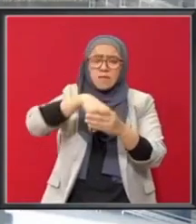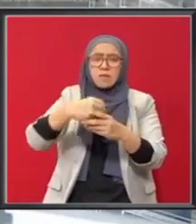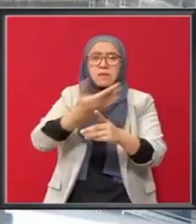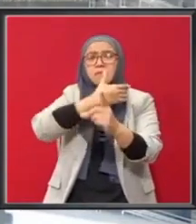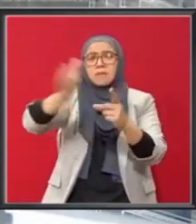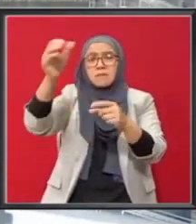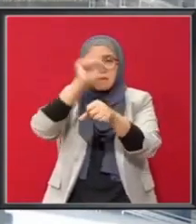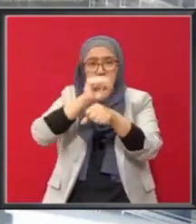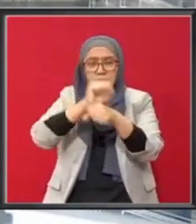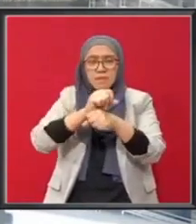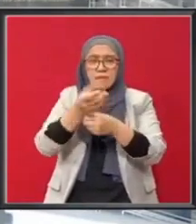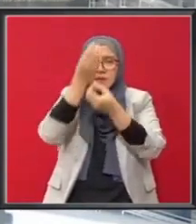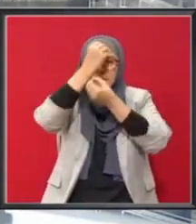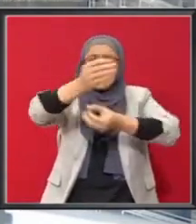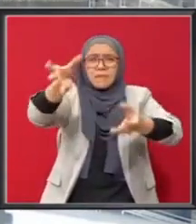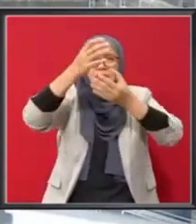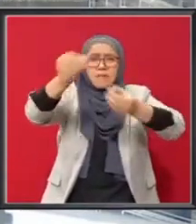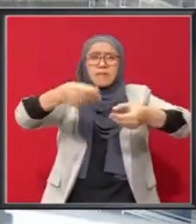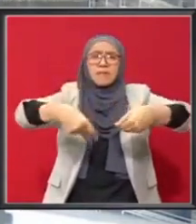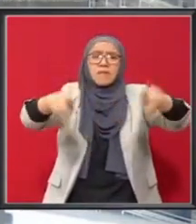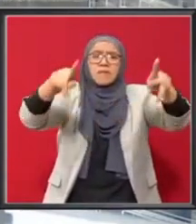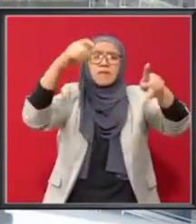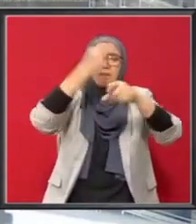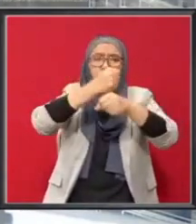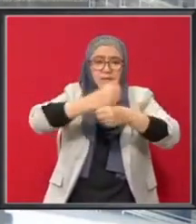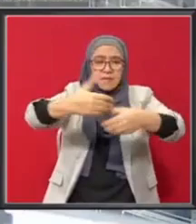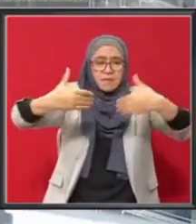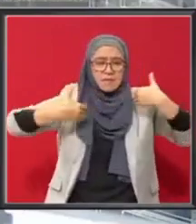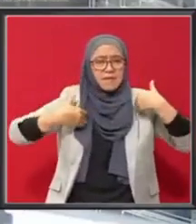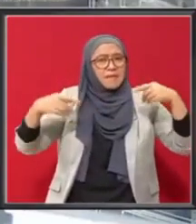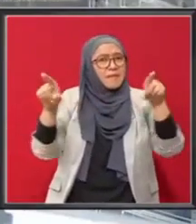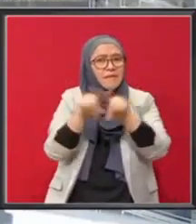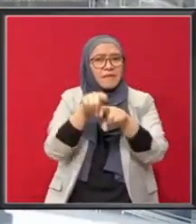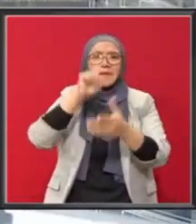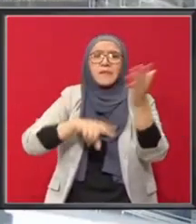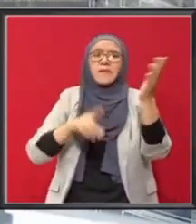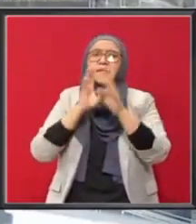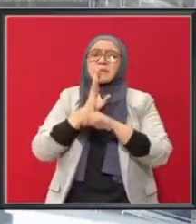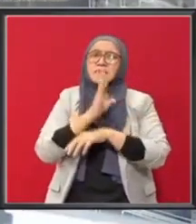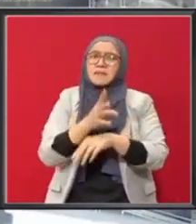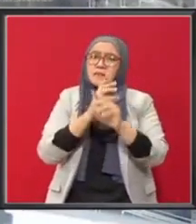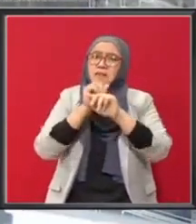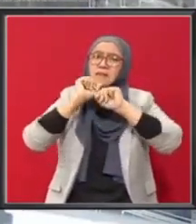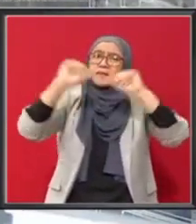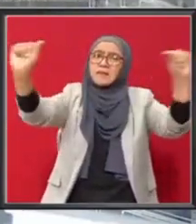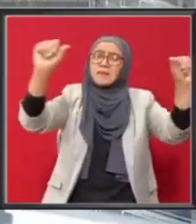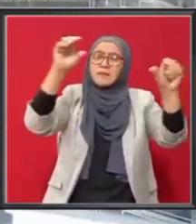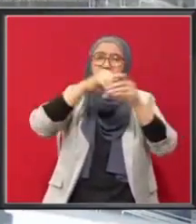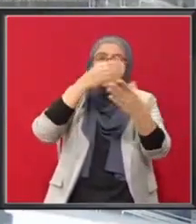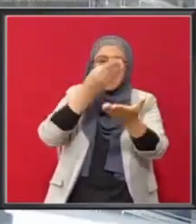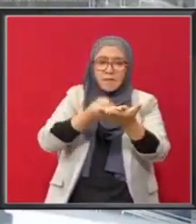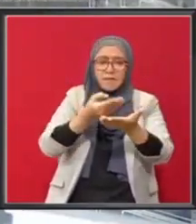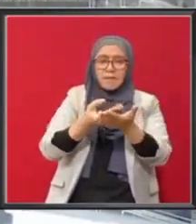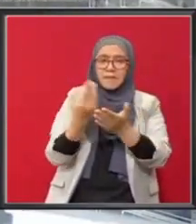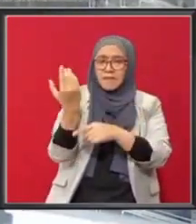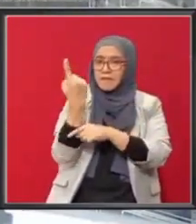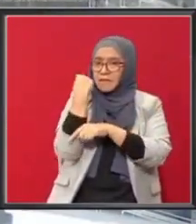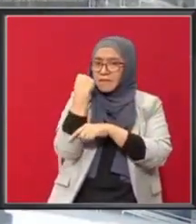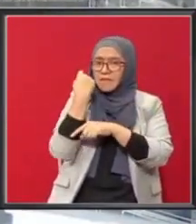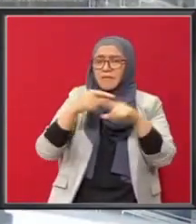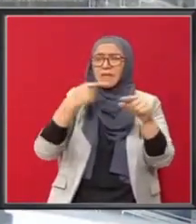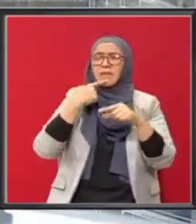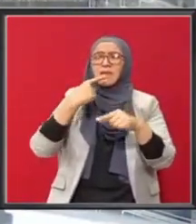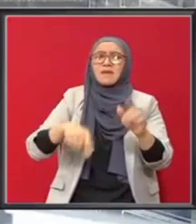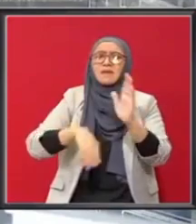bahwa peluang pekerjaan yang ada seperti yang diumumkan dalam pajak bahwa ini pun masih ada like pekerjaan yang kita akan sediakan lebih uang